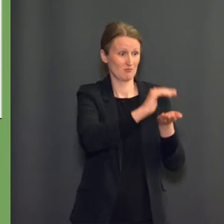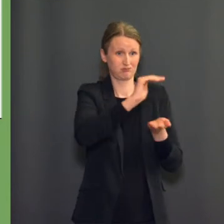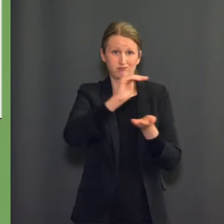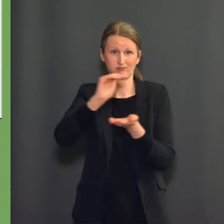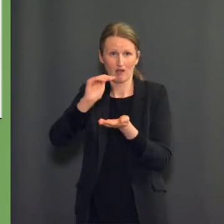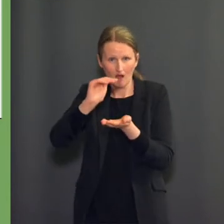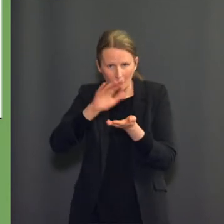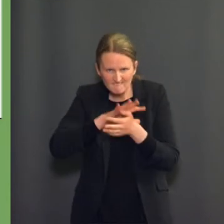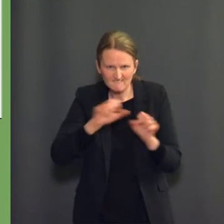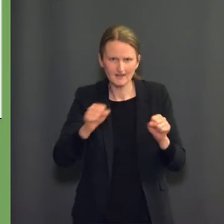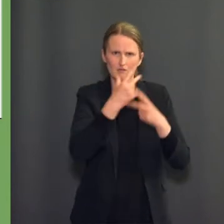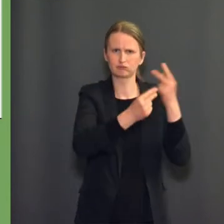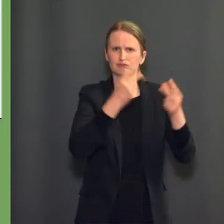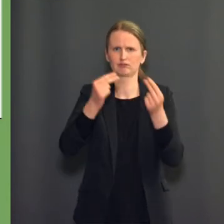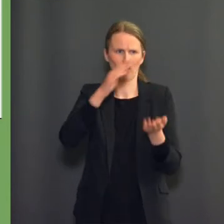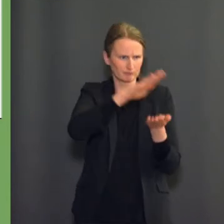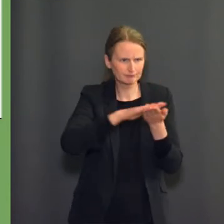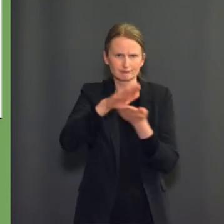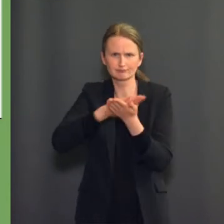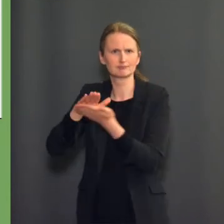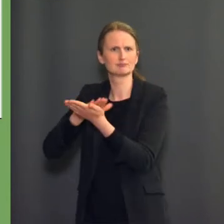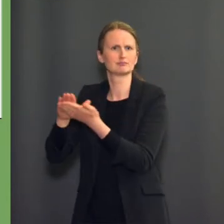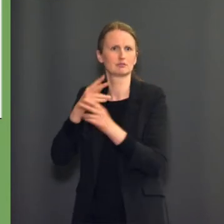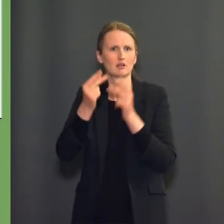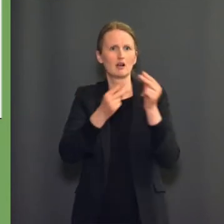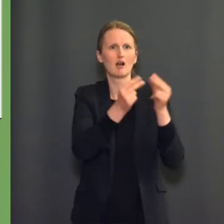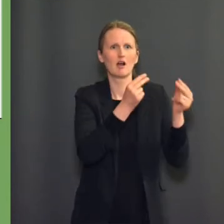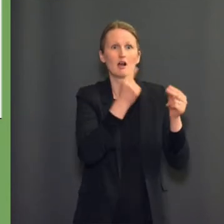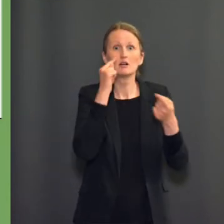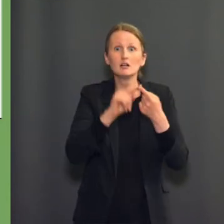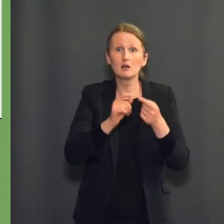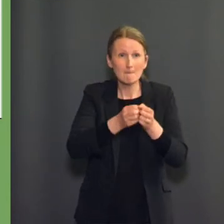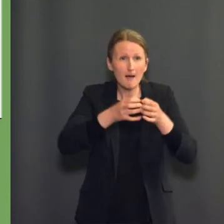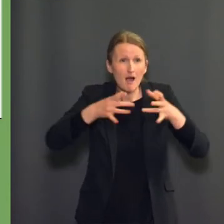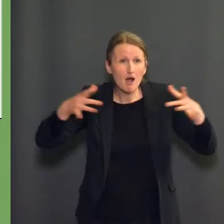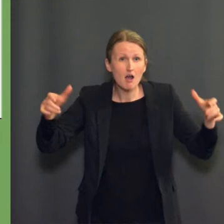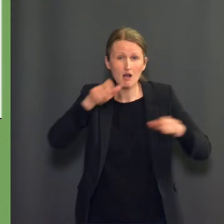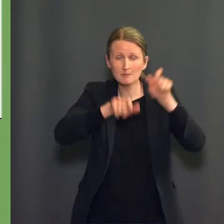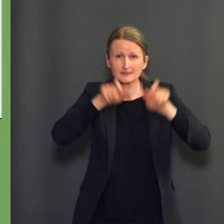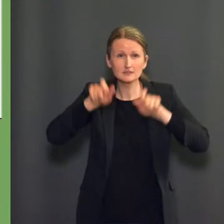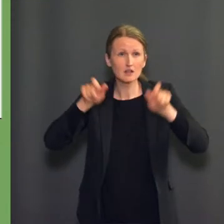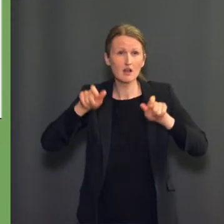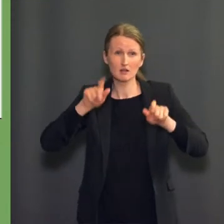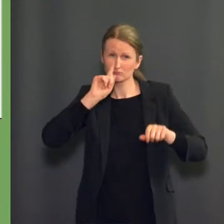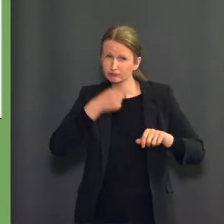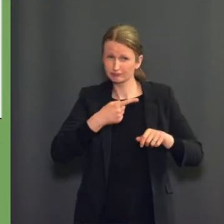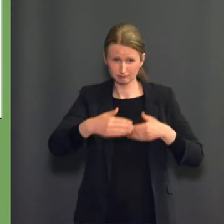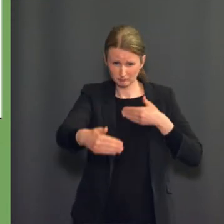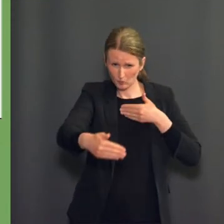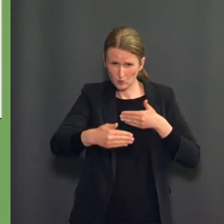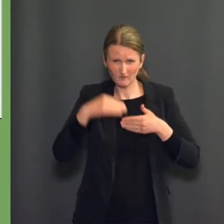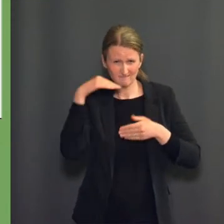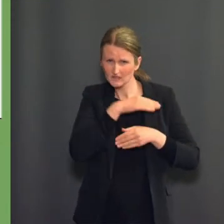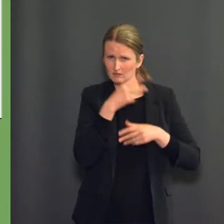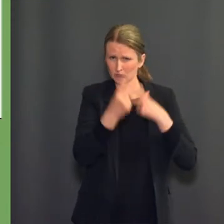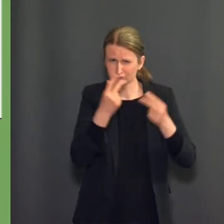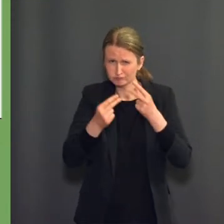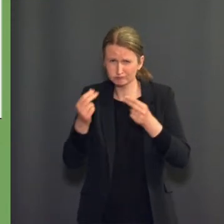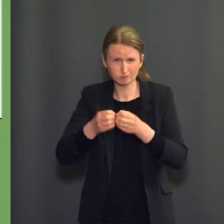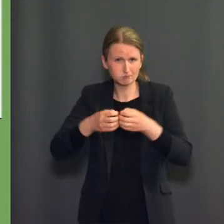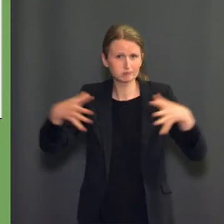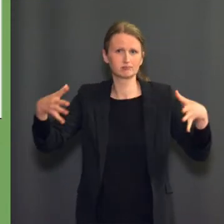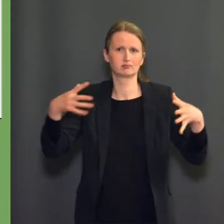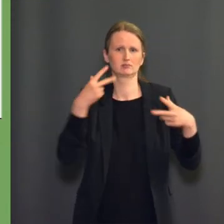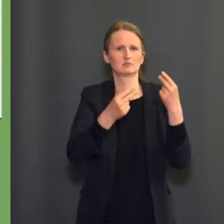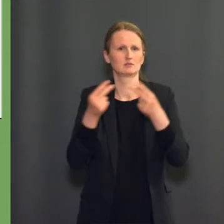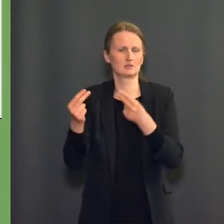à assurer la vaccination du plus grand nombre de personnes le plus rapidement possible. C'est là